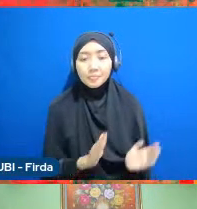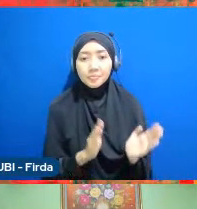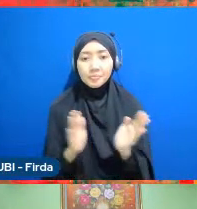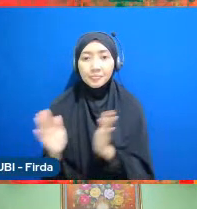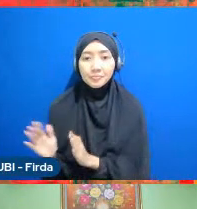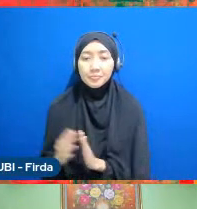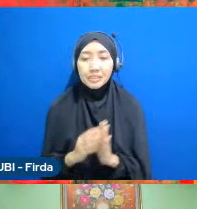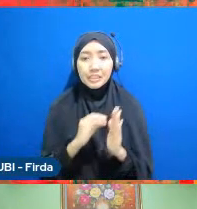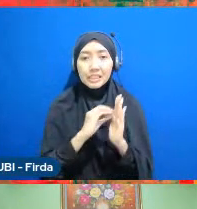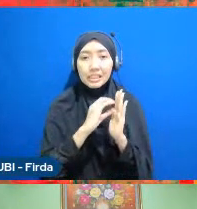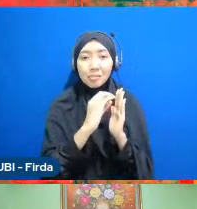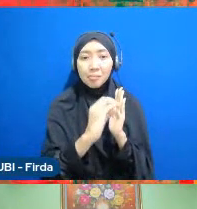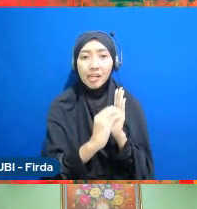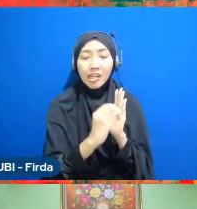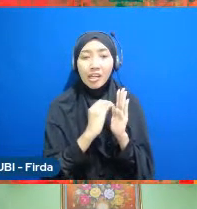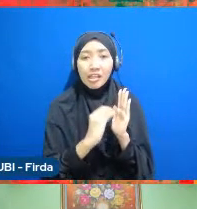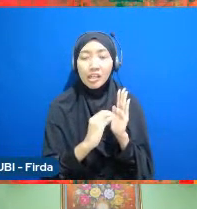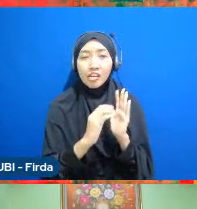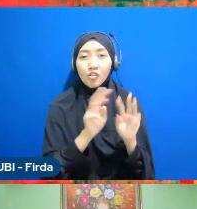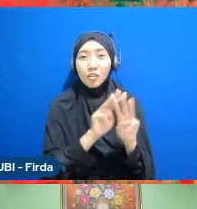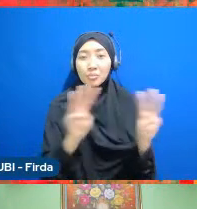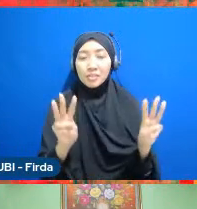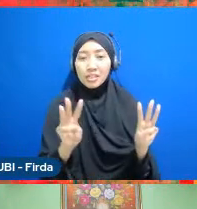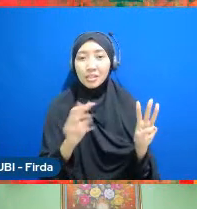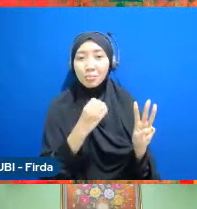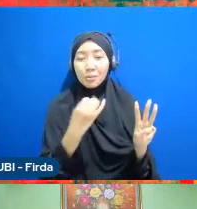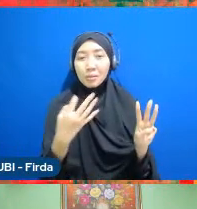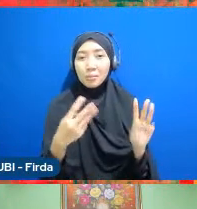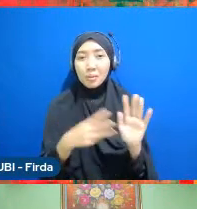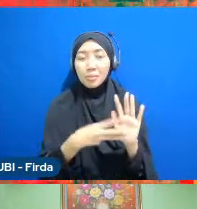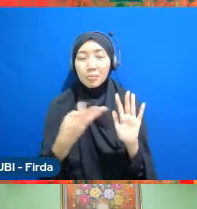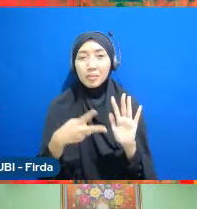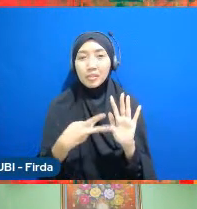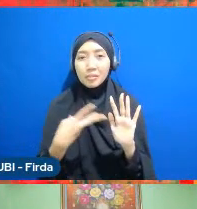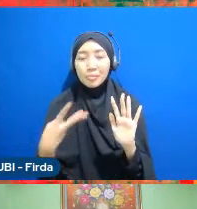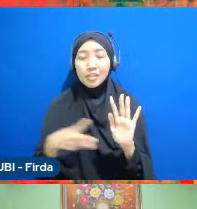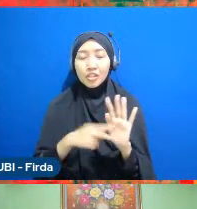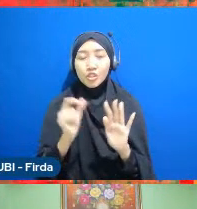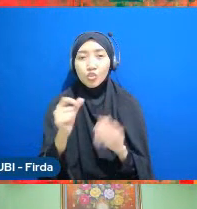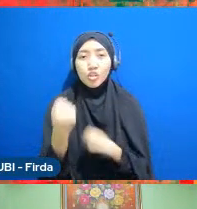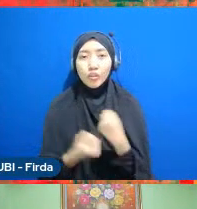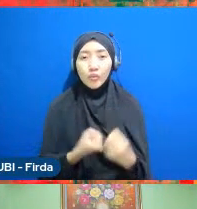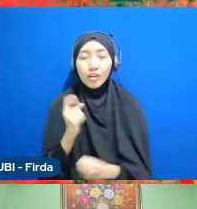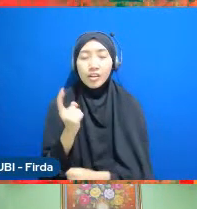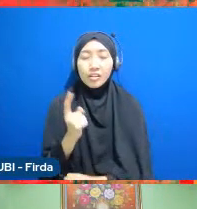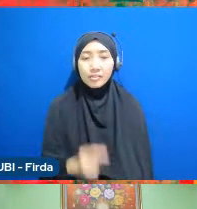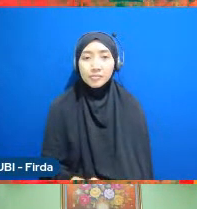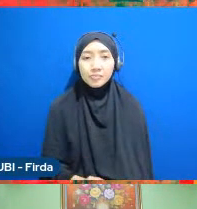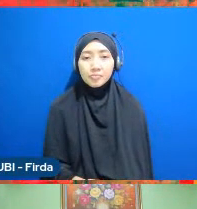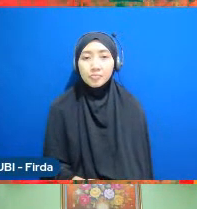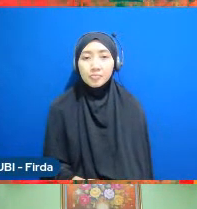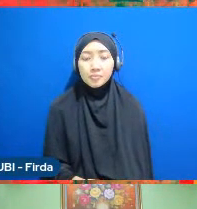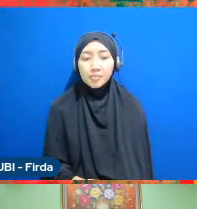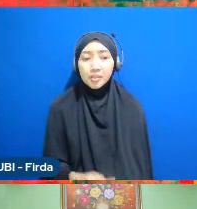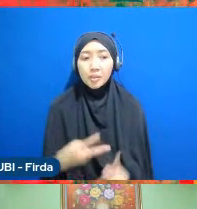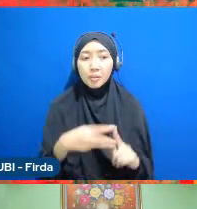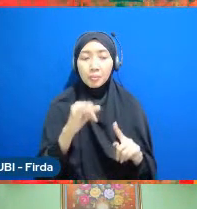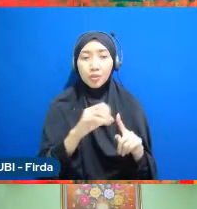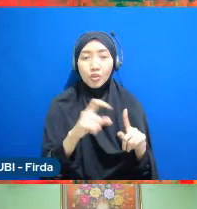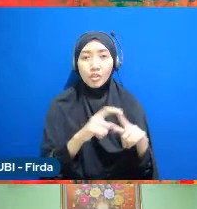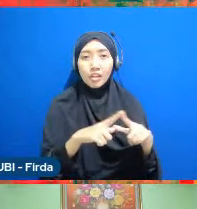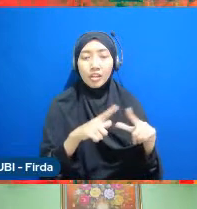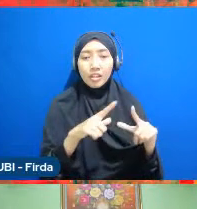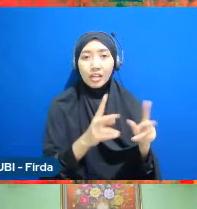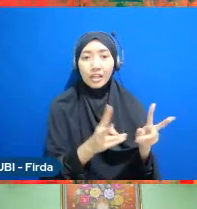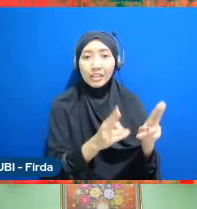beranda Simpok ini ada beberapa menu yang harus sahabat lakukan, yaitu edit biodata, unduh